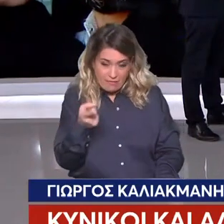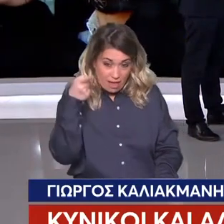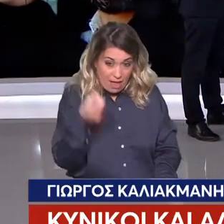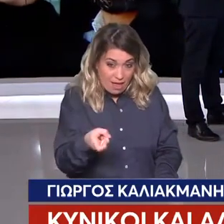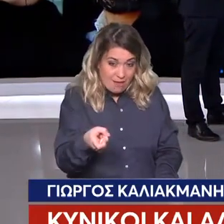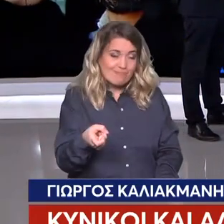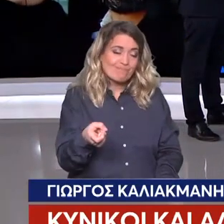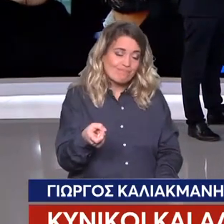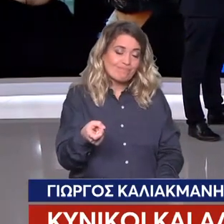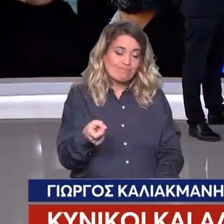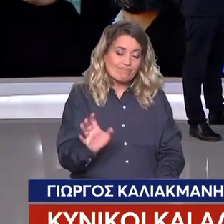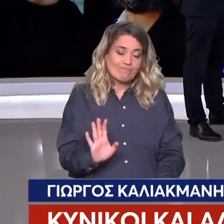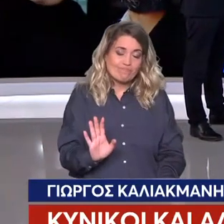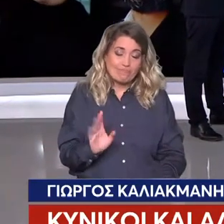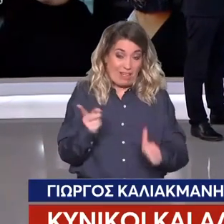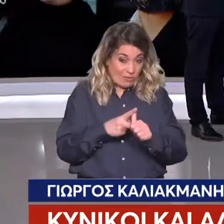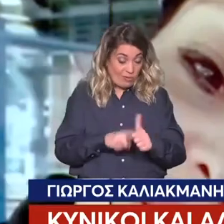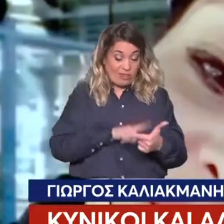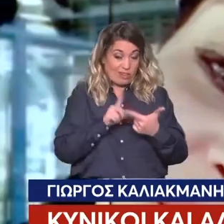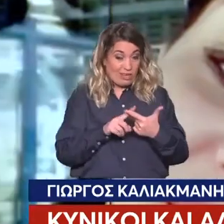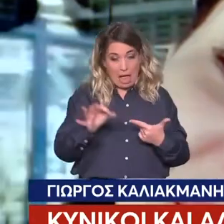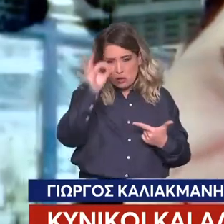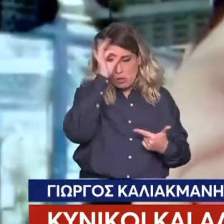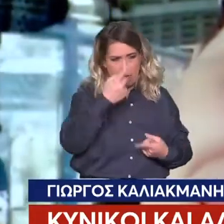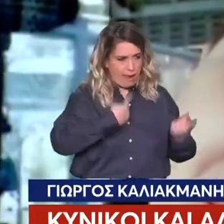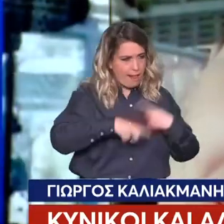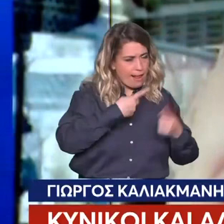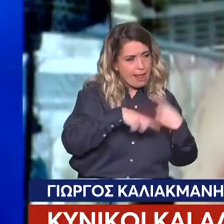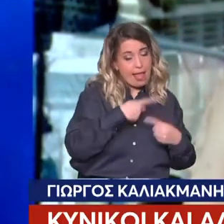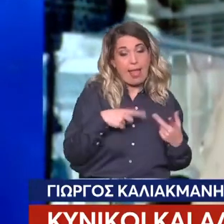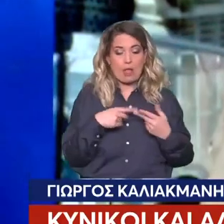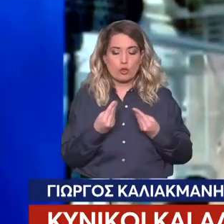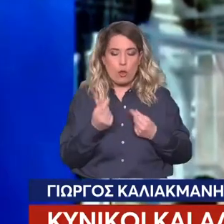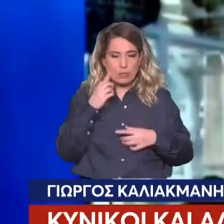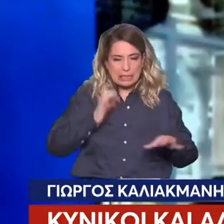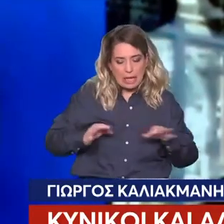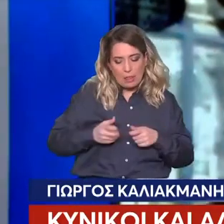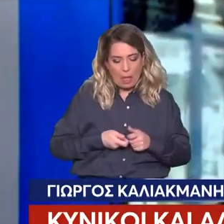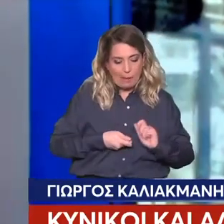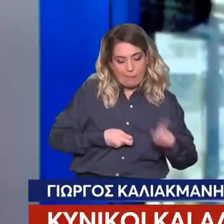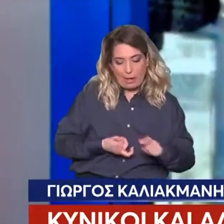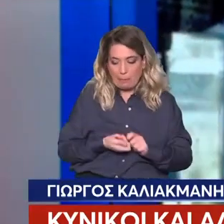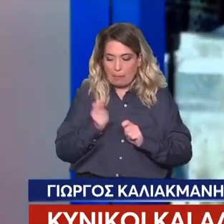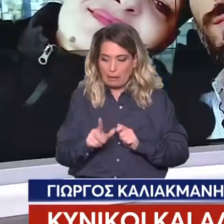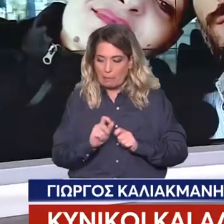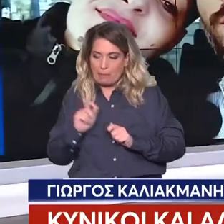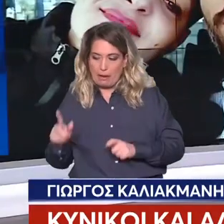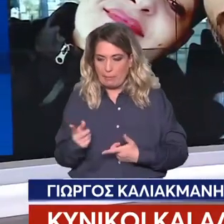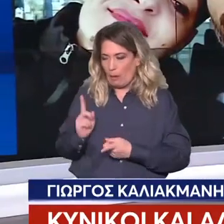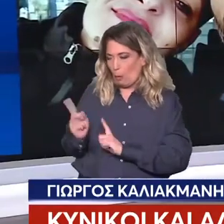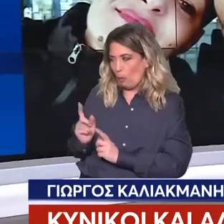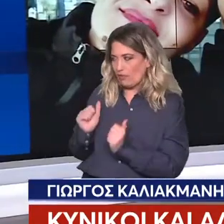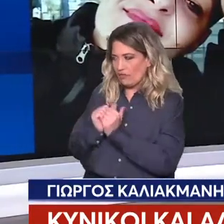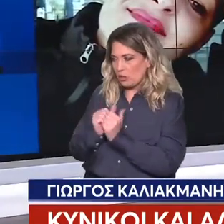προσπάθησε να παραπλανήσει τις αρχές με πολλούς τρόπους. Καταρχήν με τα μηνύματα Που προφανώς έστειλε αυτός ή ο φίλος του, γιατί. Ό,τι